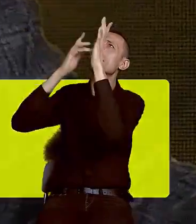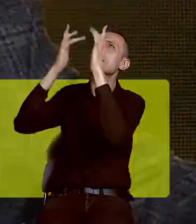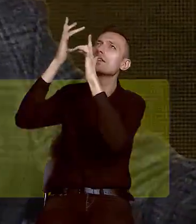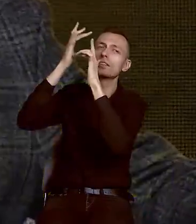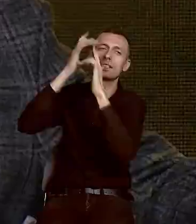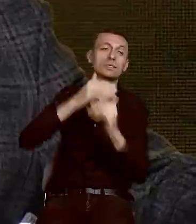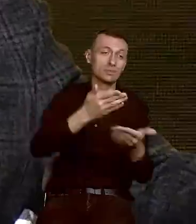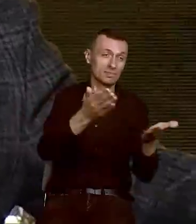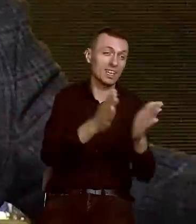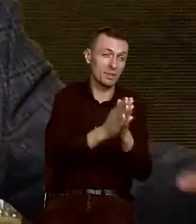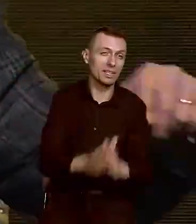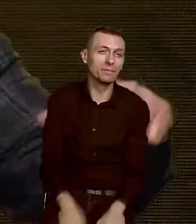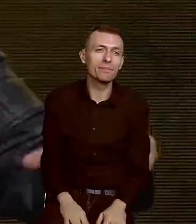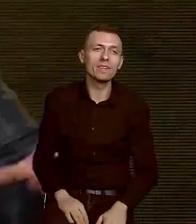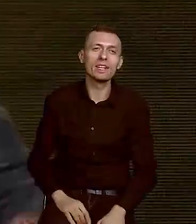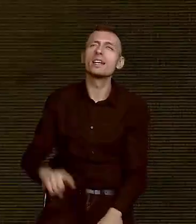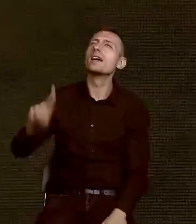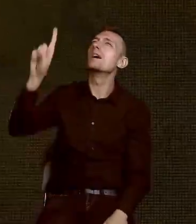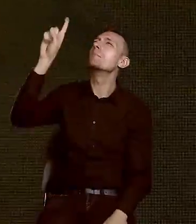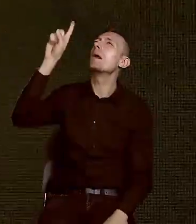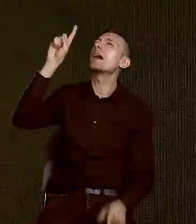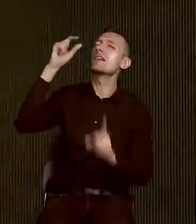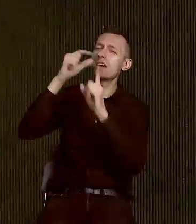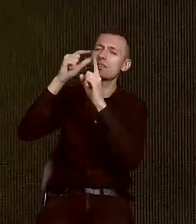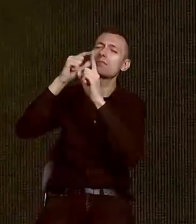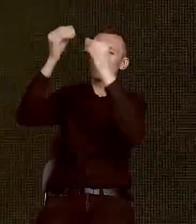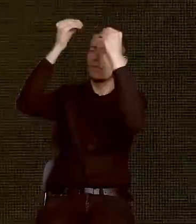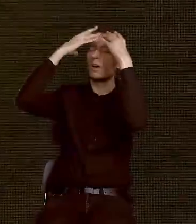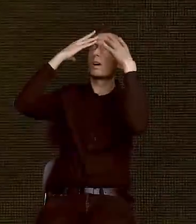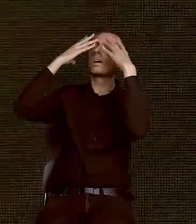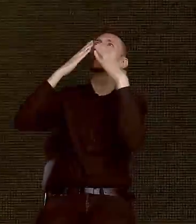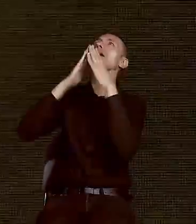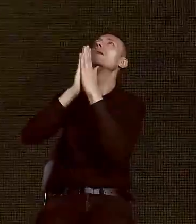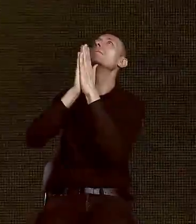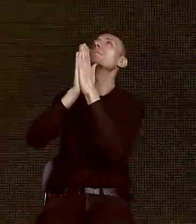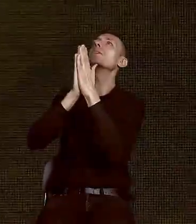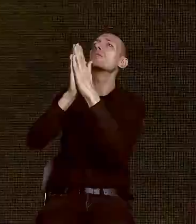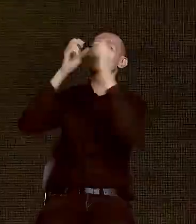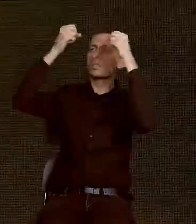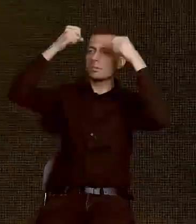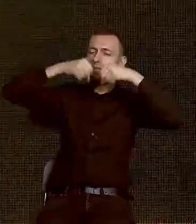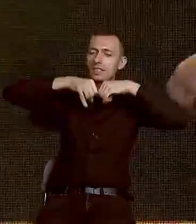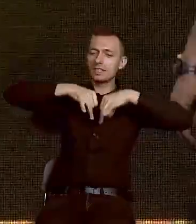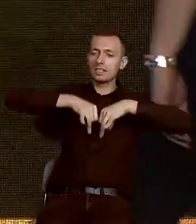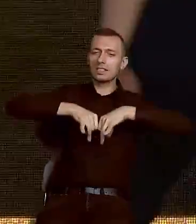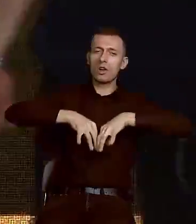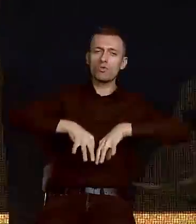to słowo, niech ono się w nas zakorzeni ku Twojej chwale, a naszemu